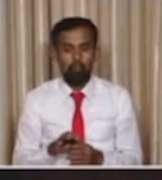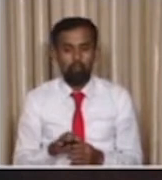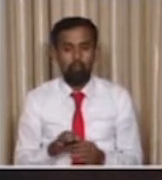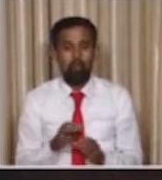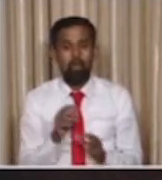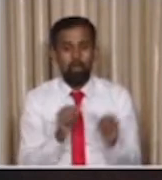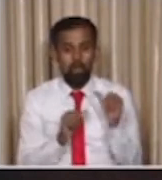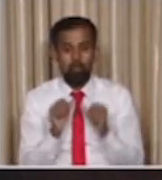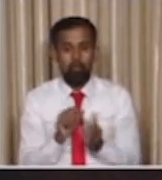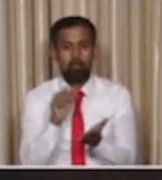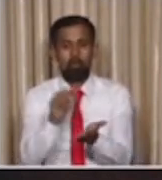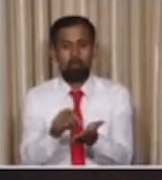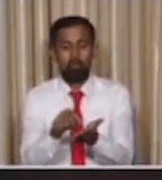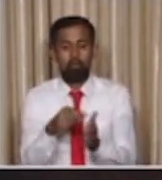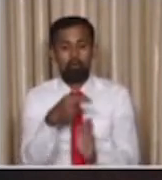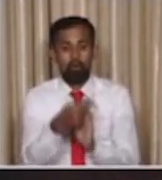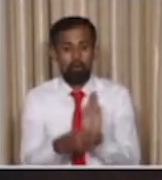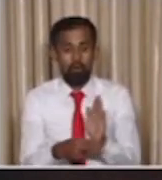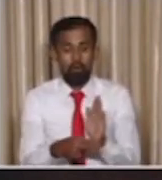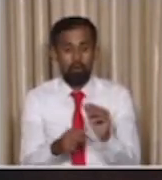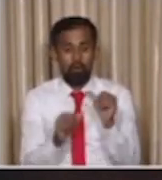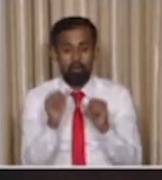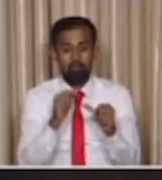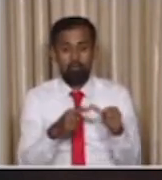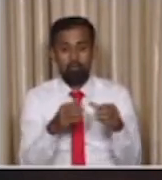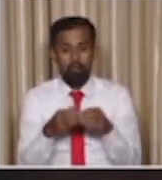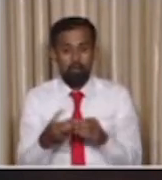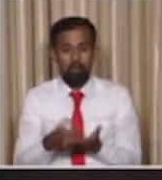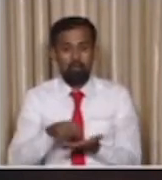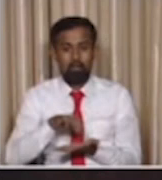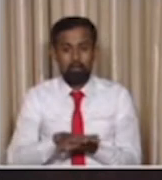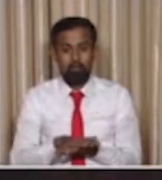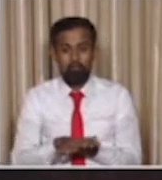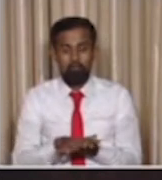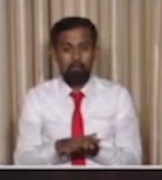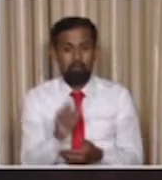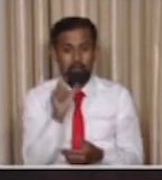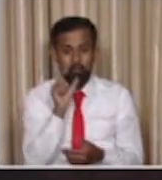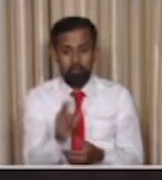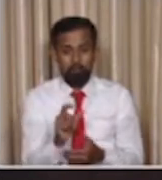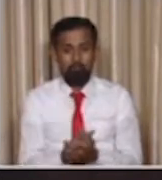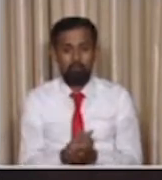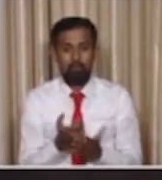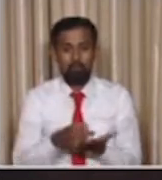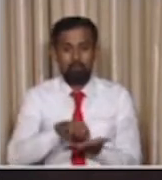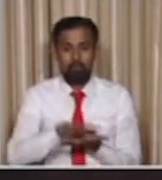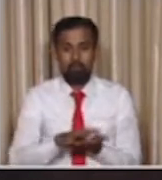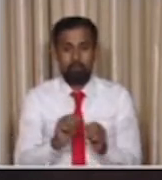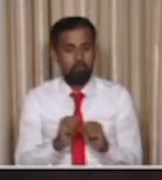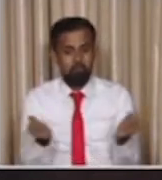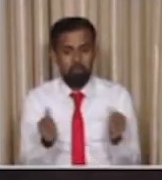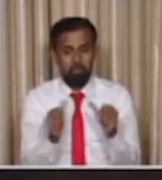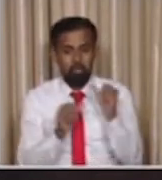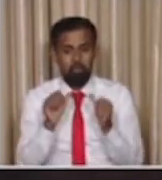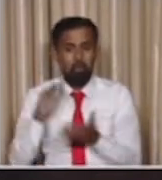සෑම ඖෂධයක්ම ඇනෝම් කිරීමේ ජාතික ඖෂධ නියාමන අධිකාරියේ ලියාපදිංචි මූලිකව සලකා බැලේ. ලියාපදිංචි නොමිත ඖෂධ